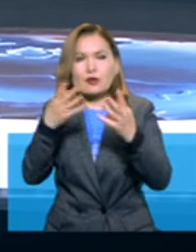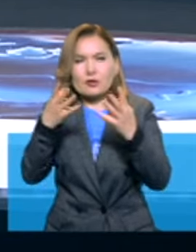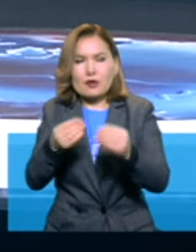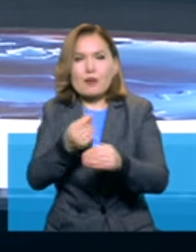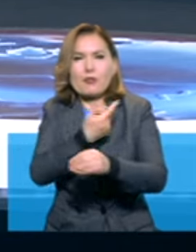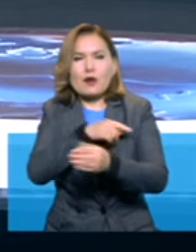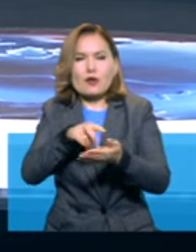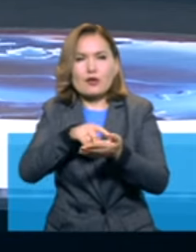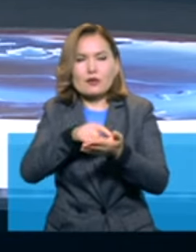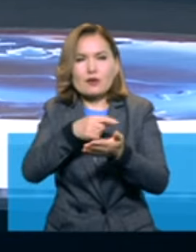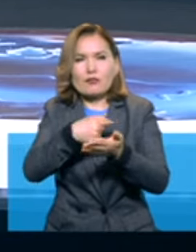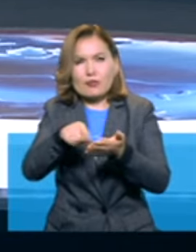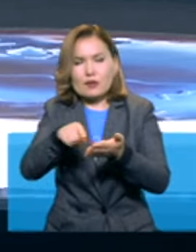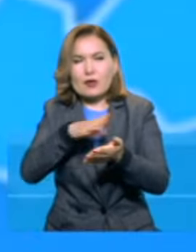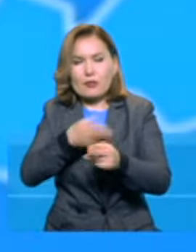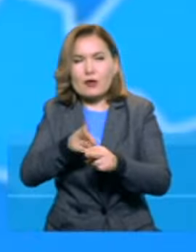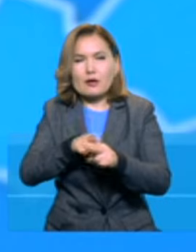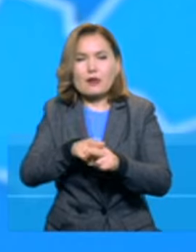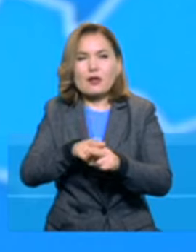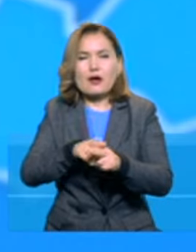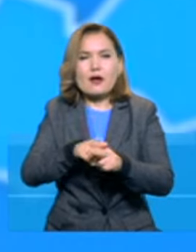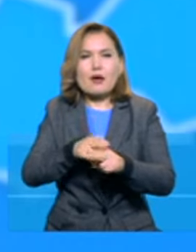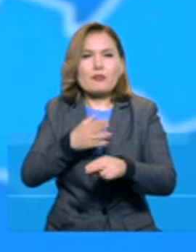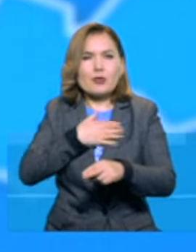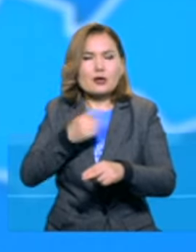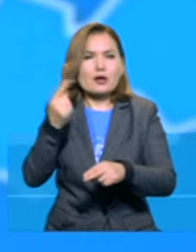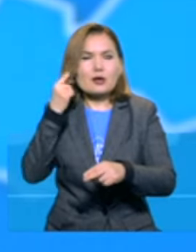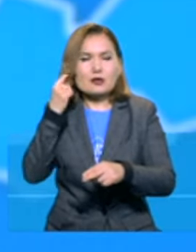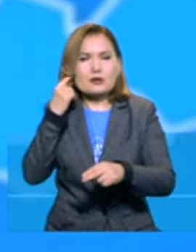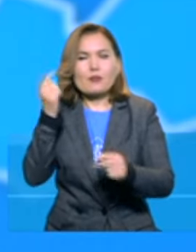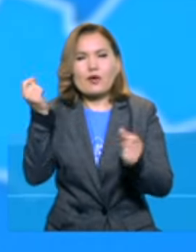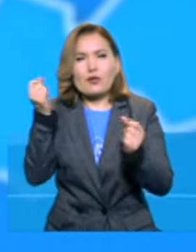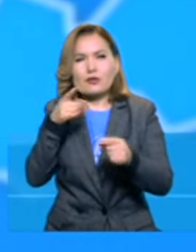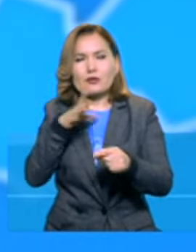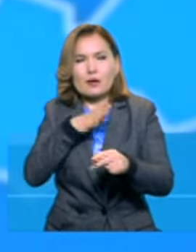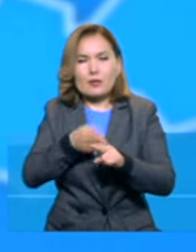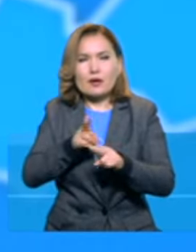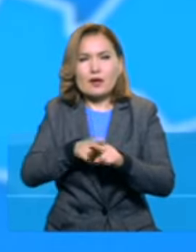естідім, осы кентаулық тұрғындары көмек берейін деп жатыр екен